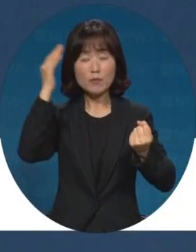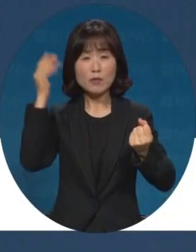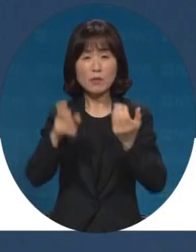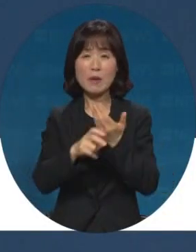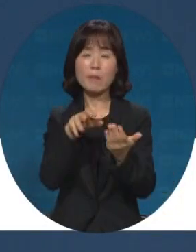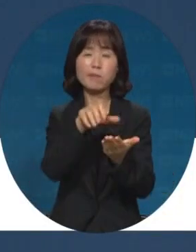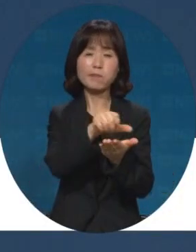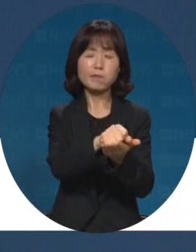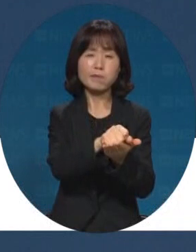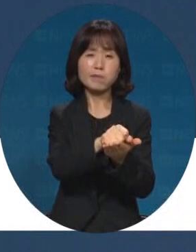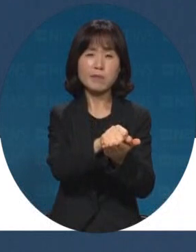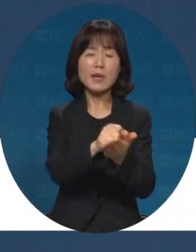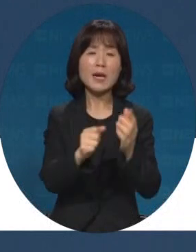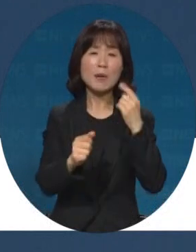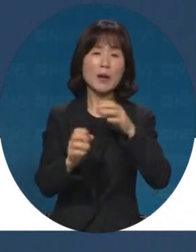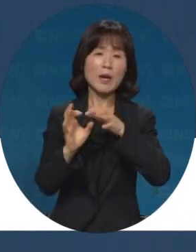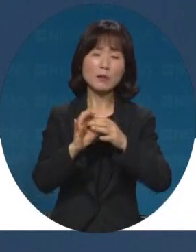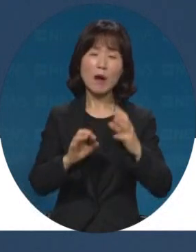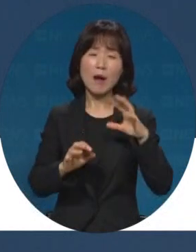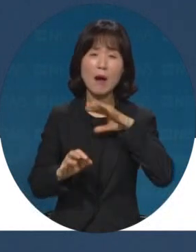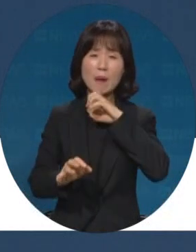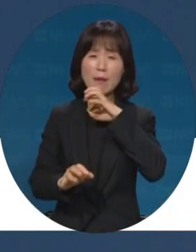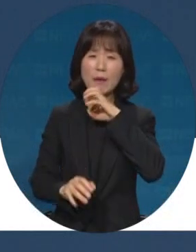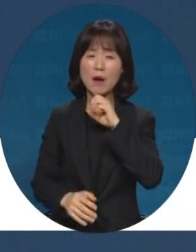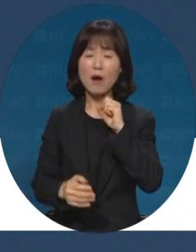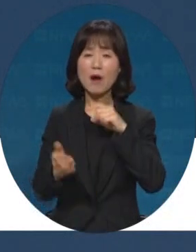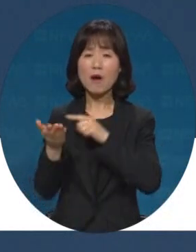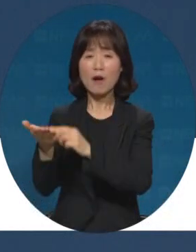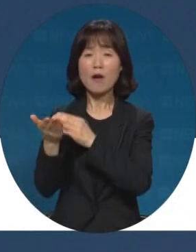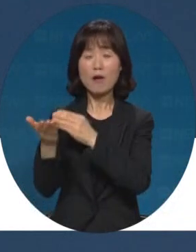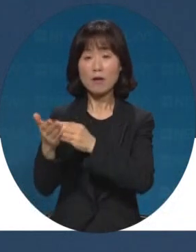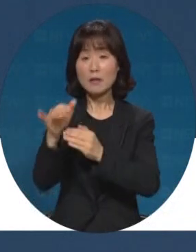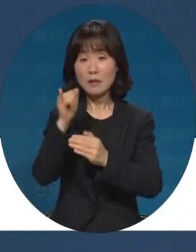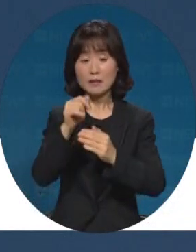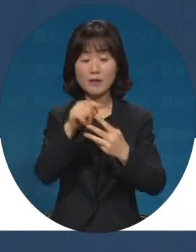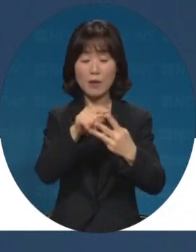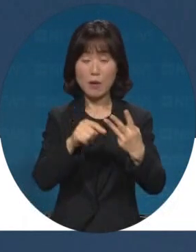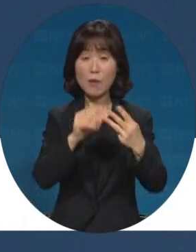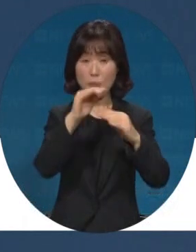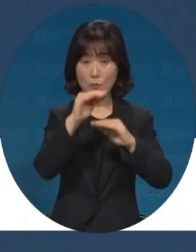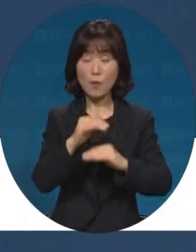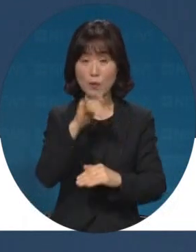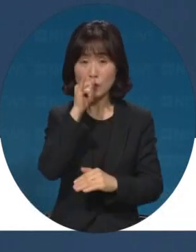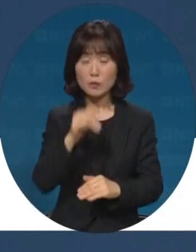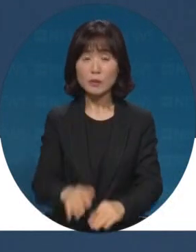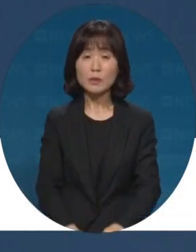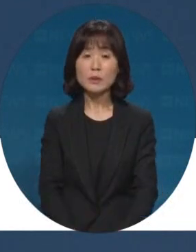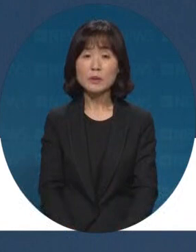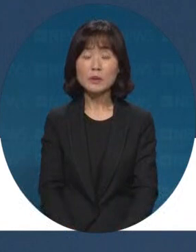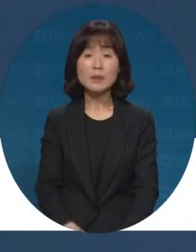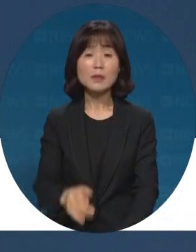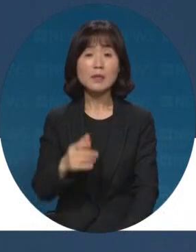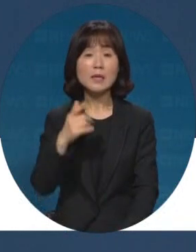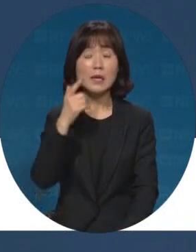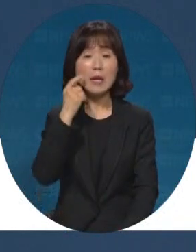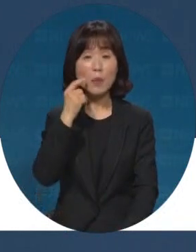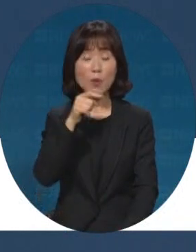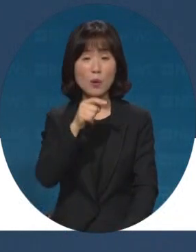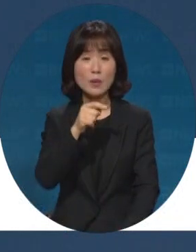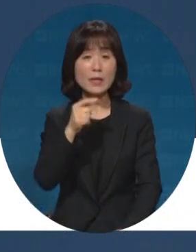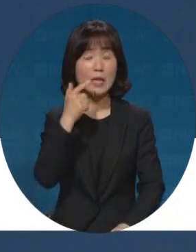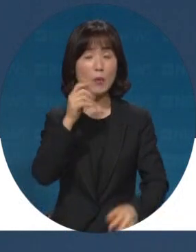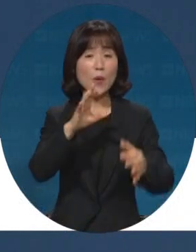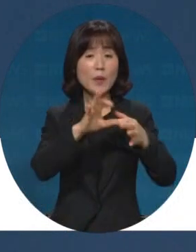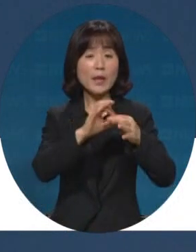일본이 계속 항의를 하고 있다라는 세 가지의 외국 기술이 모두 포함되어 있습니다 특히 일본의 영토를이라는